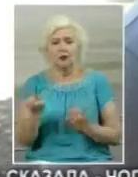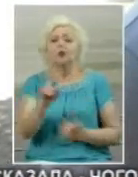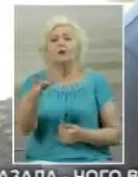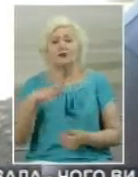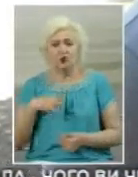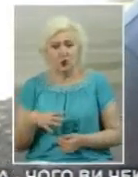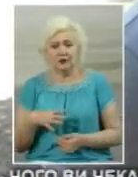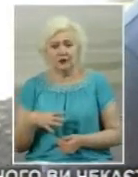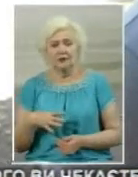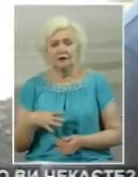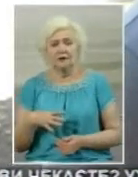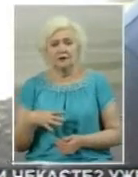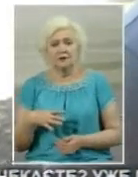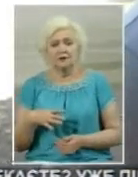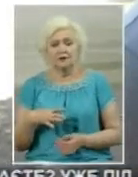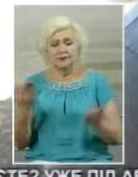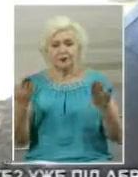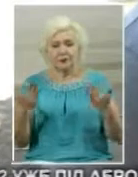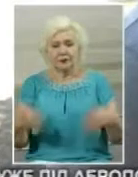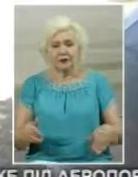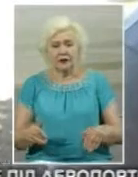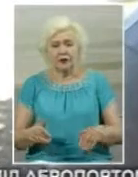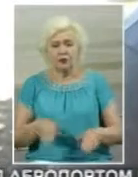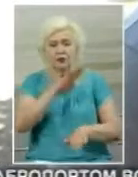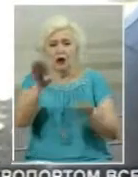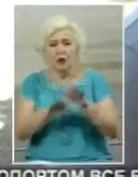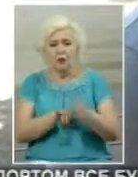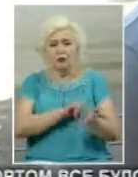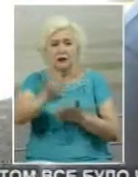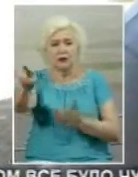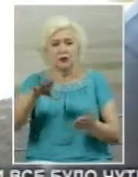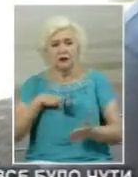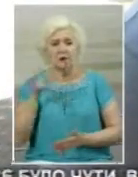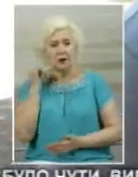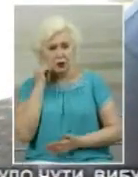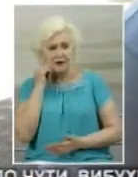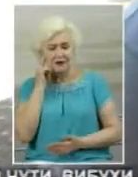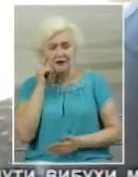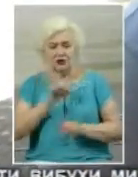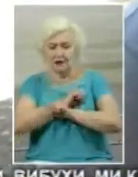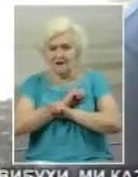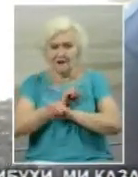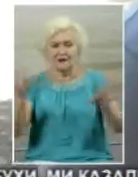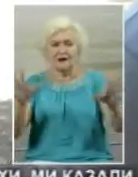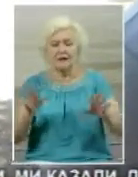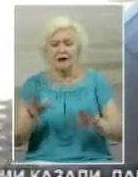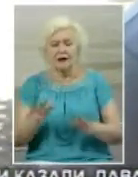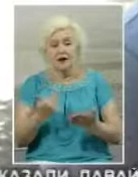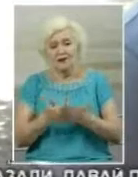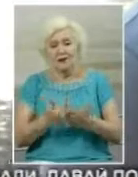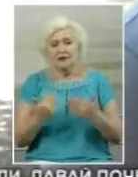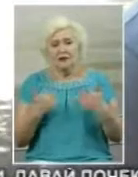ждете?» Уже под аэропортом все было слышно, взрывы. Ну, в принципе,